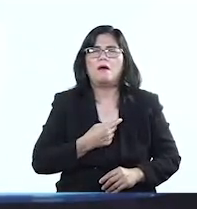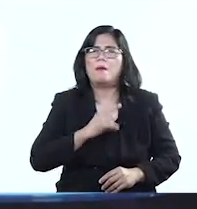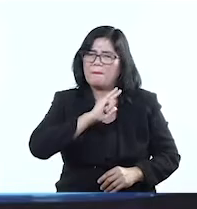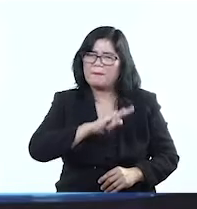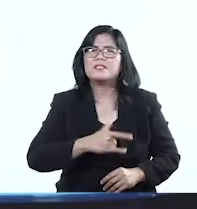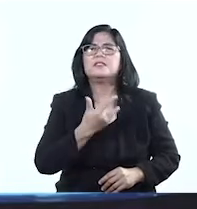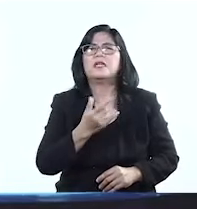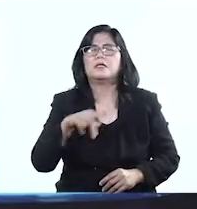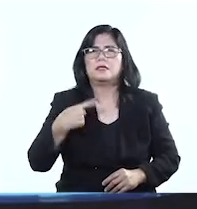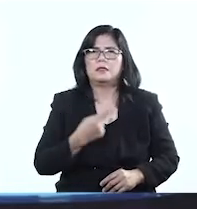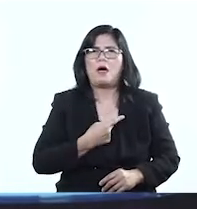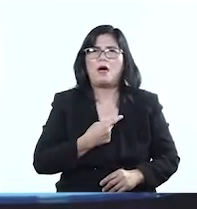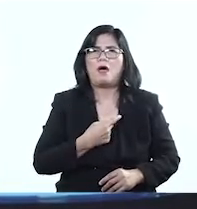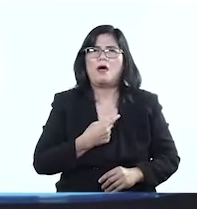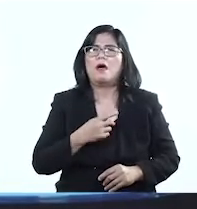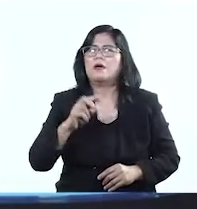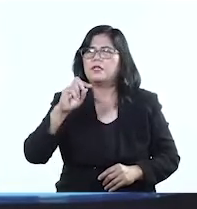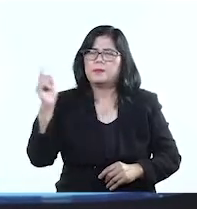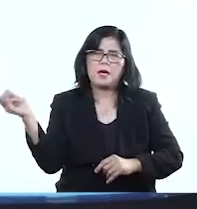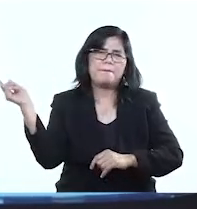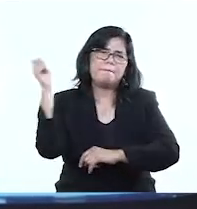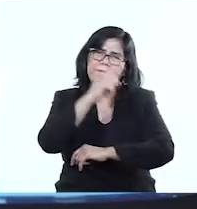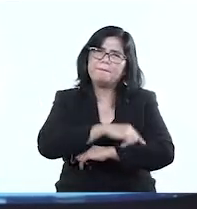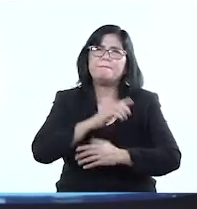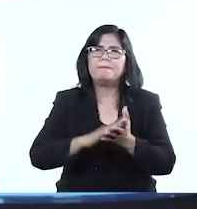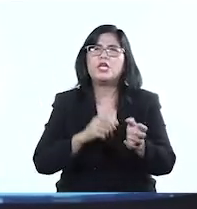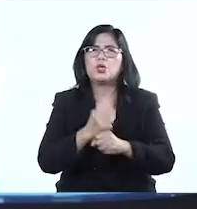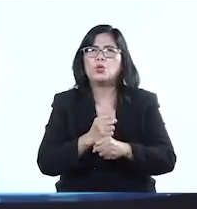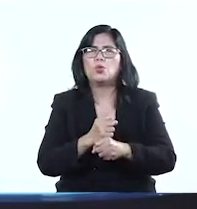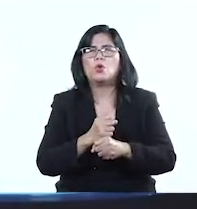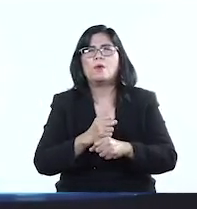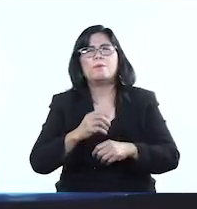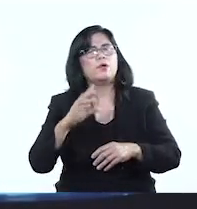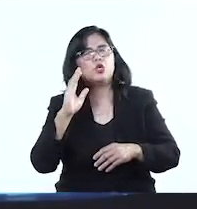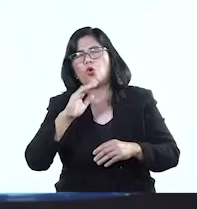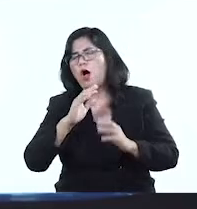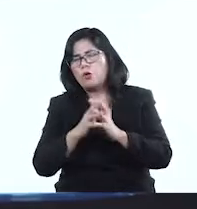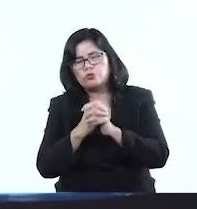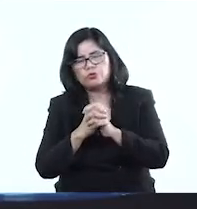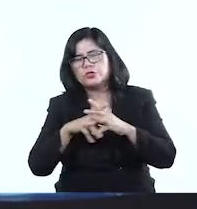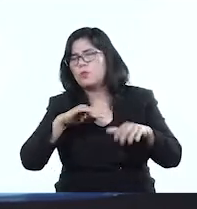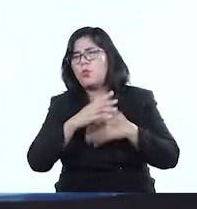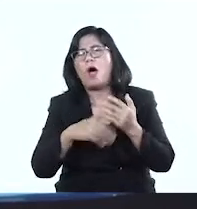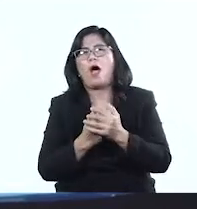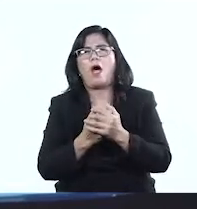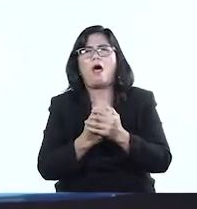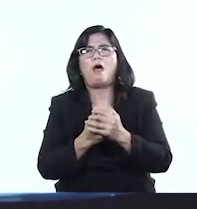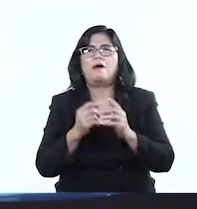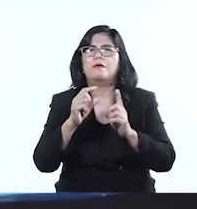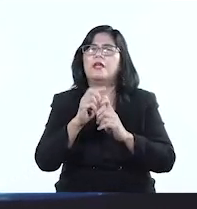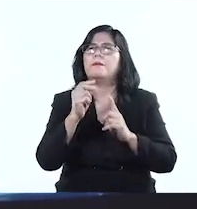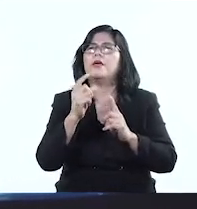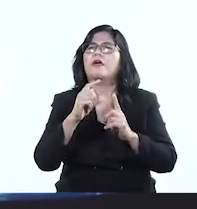Ini sebabnya setiap hari Minggu kita berdoa buat baper residen wakil presiden para menteri pejabat timbul satu daerah DPR